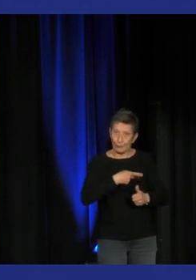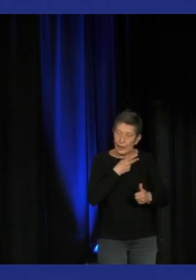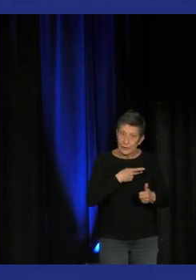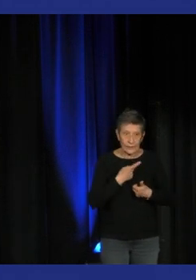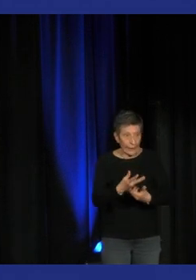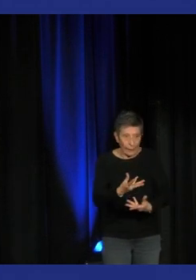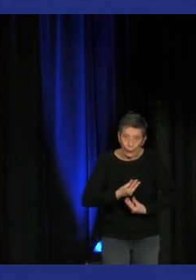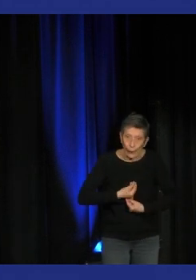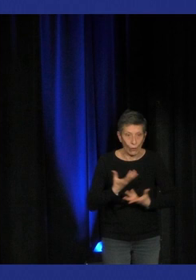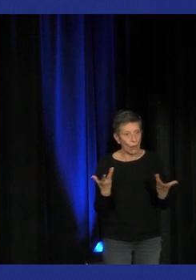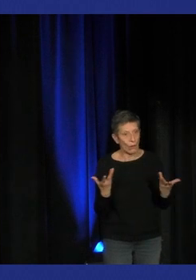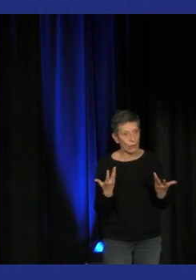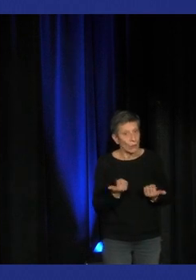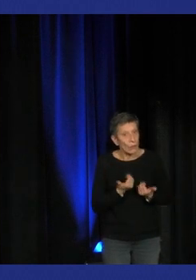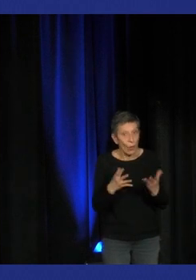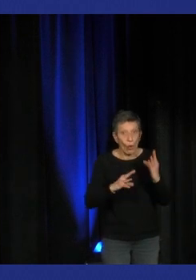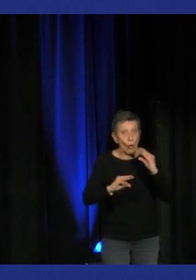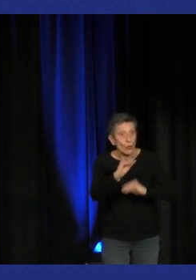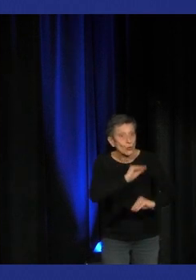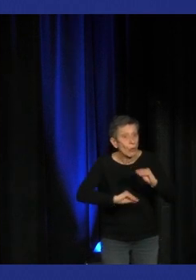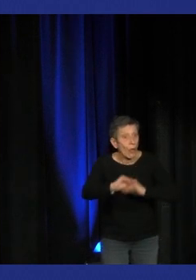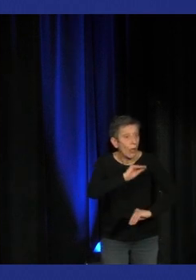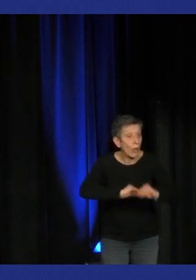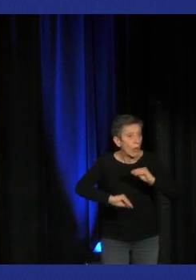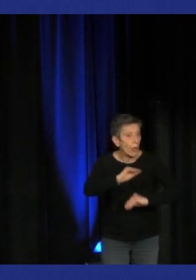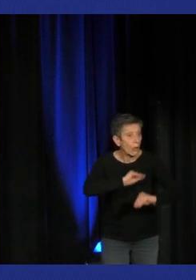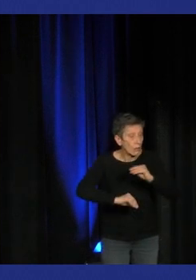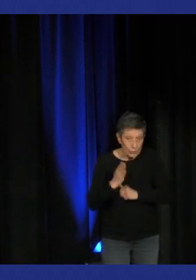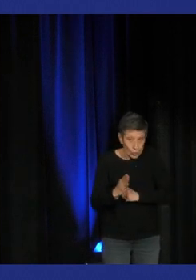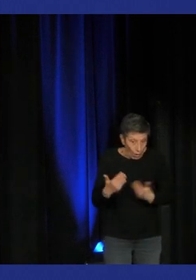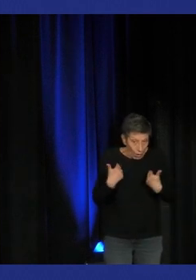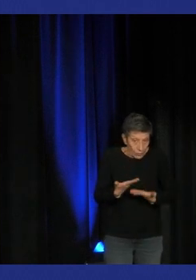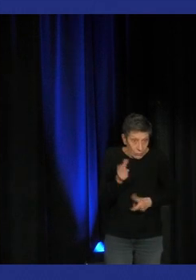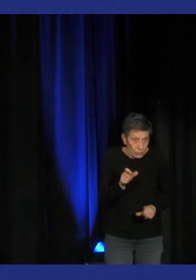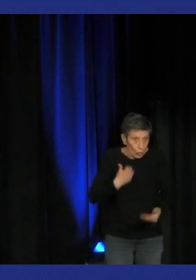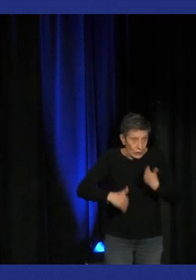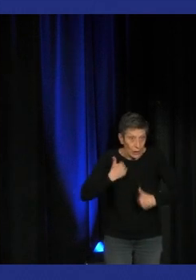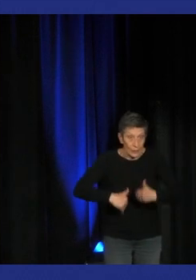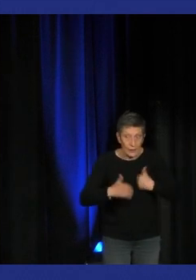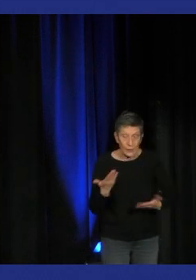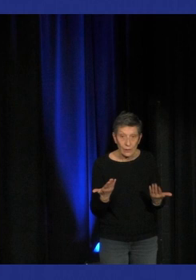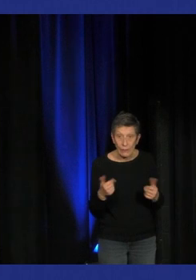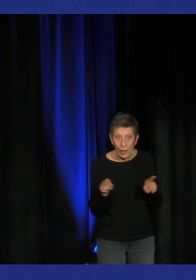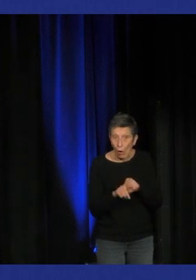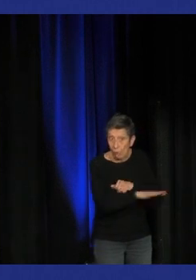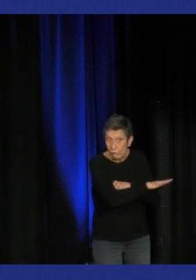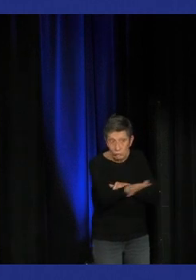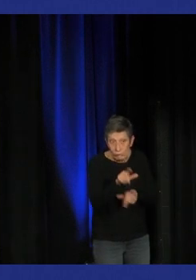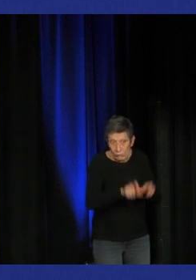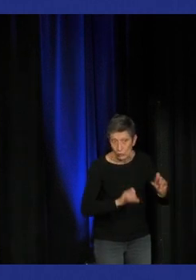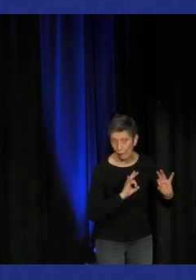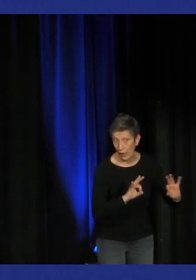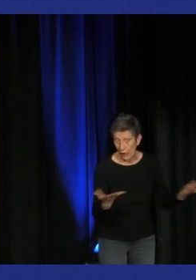qui propose des soins dont on a besoin en tant que personne handicapée, hein, bien sûr, au même titre que des personnes valides